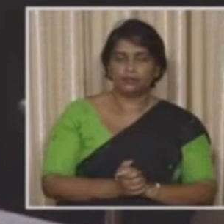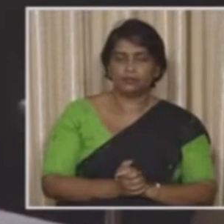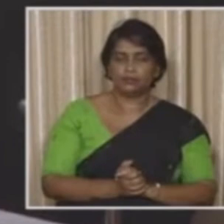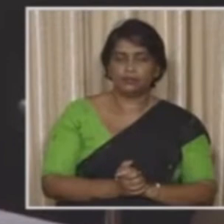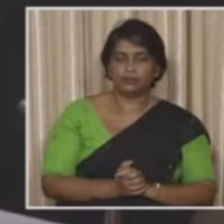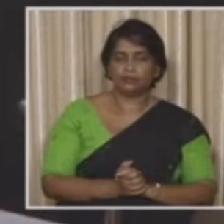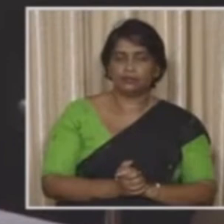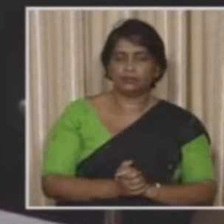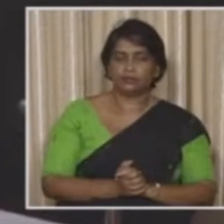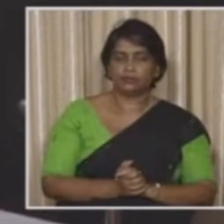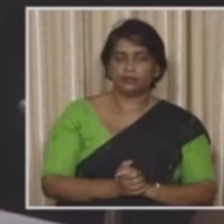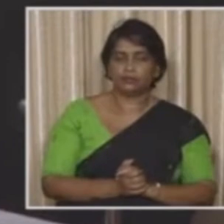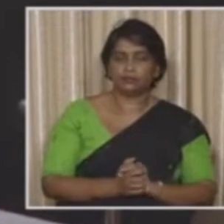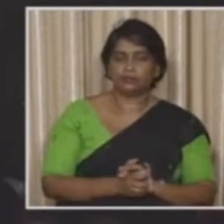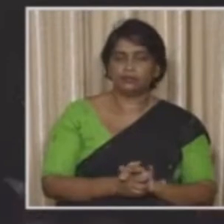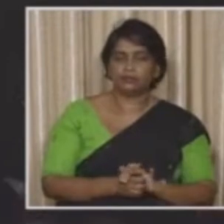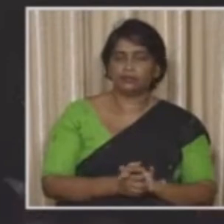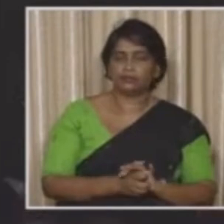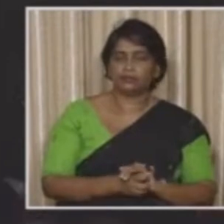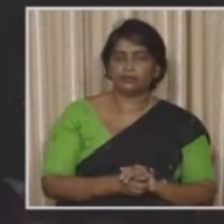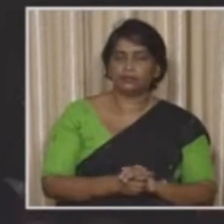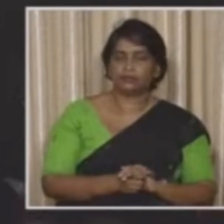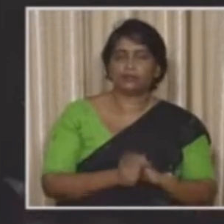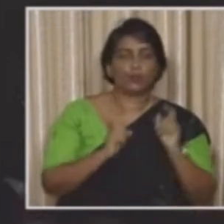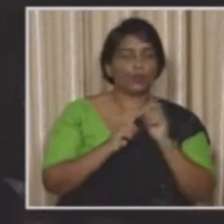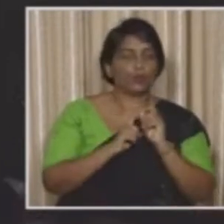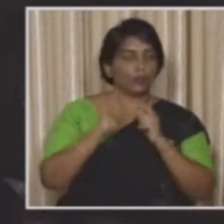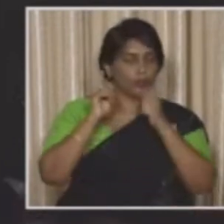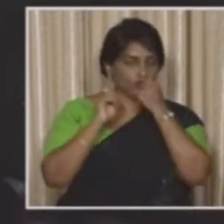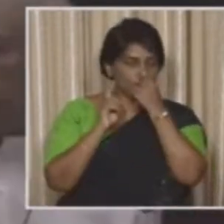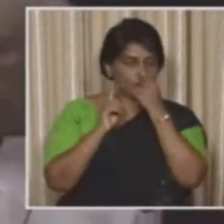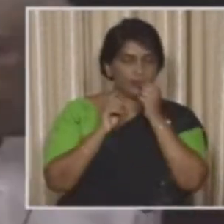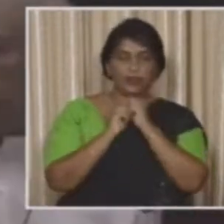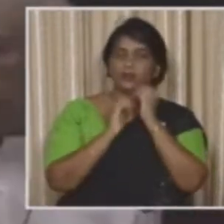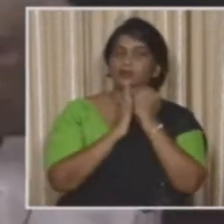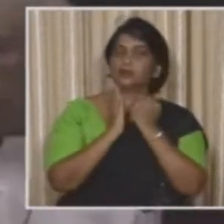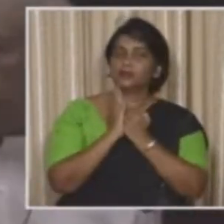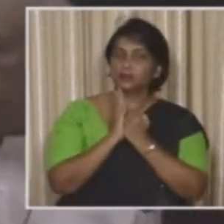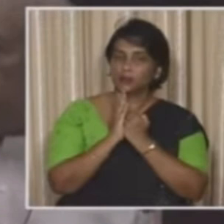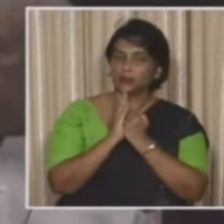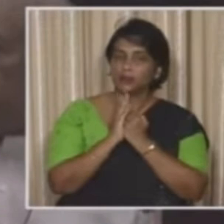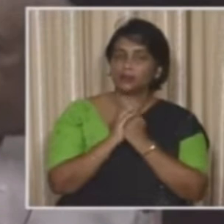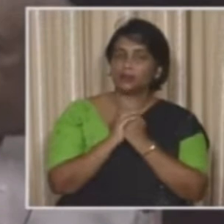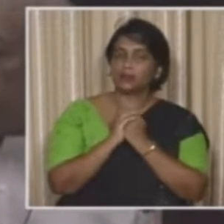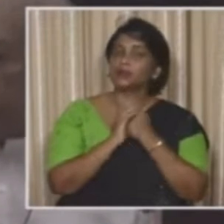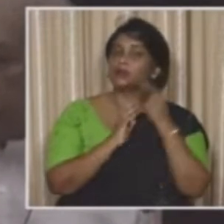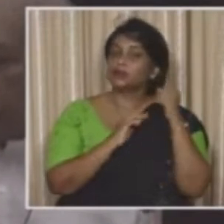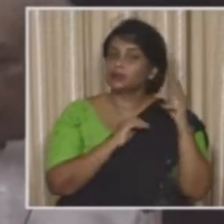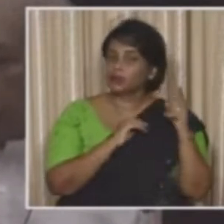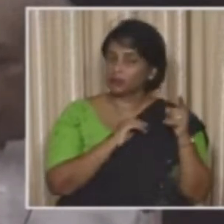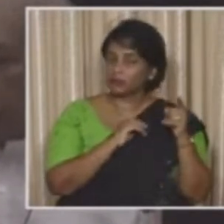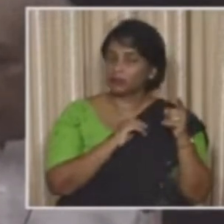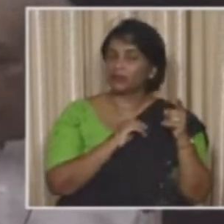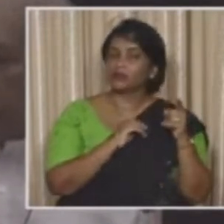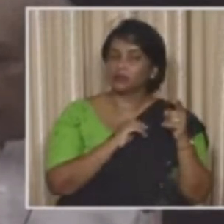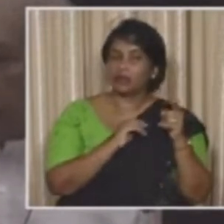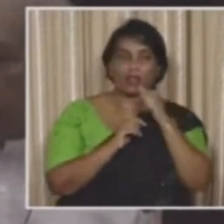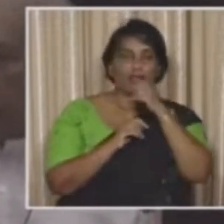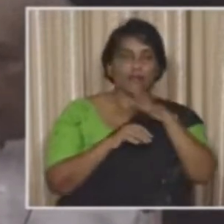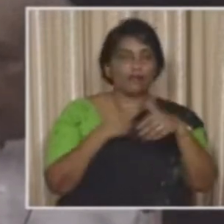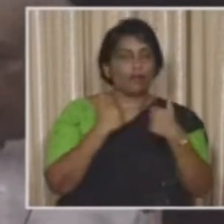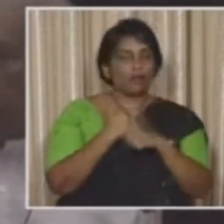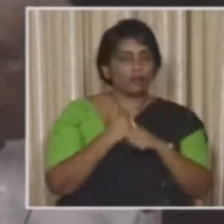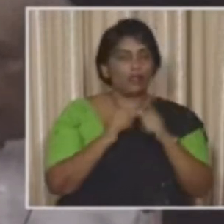නැහැ. ගරු ජනාධිපතිතුමා. ඔව්. පුනකරින් වැඩසටහනේ ඒ අය ඒ වැවත් හදලා